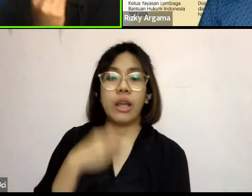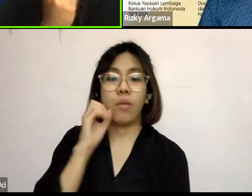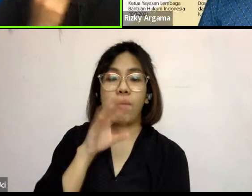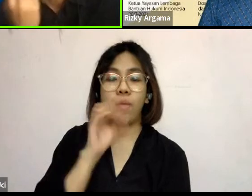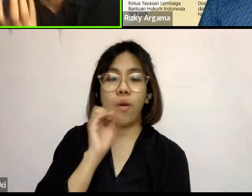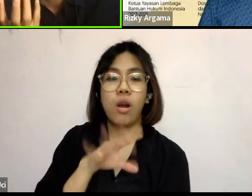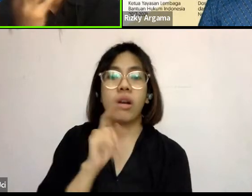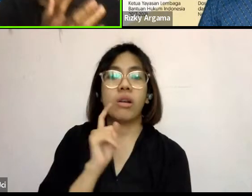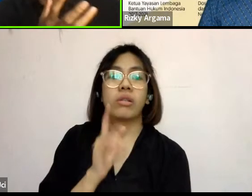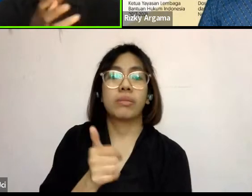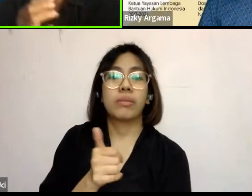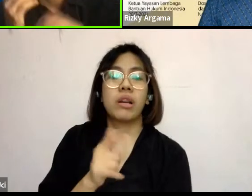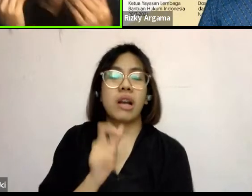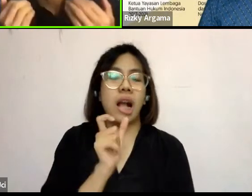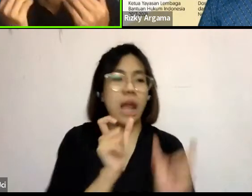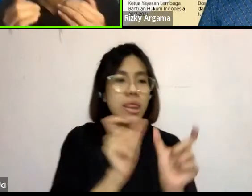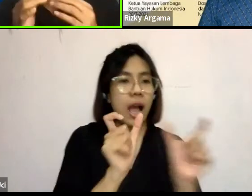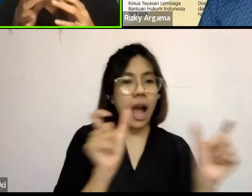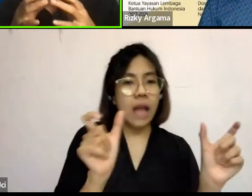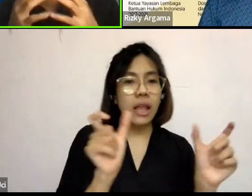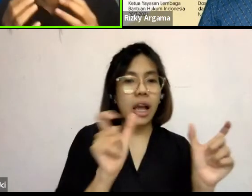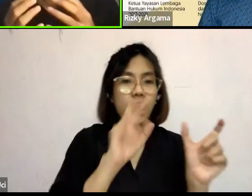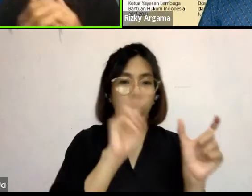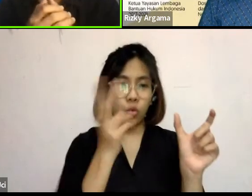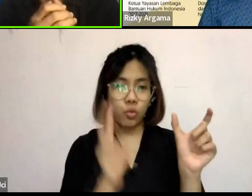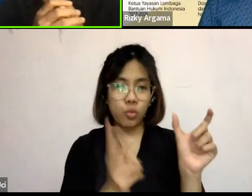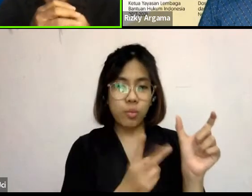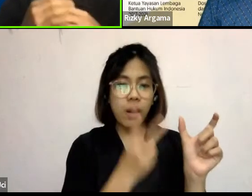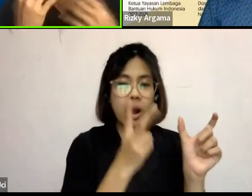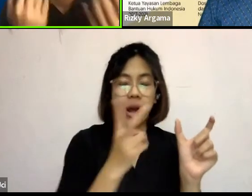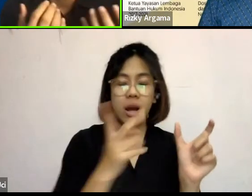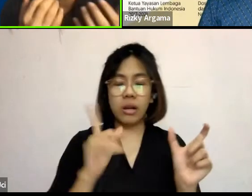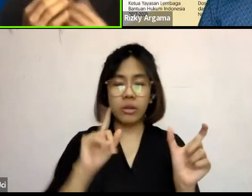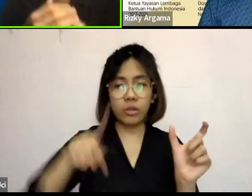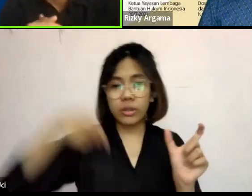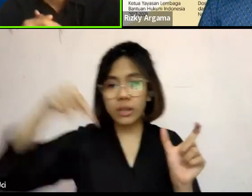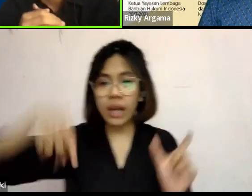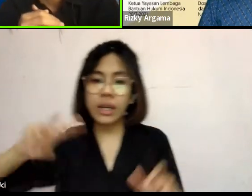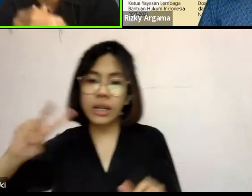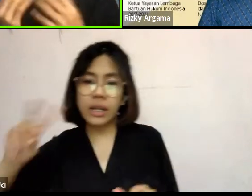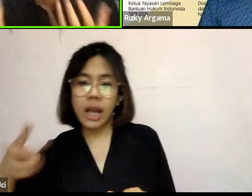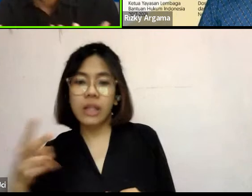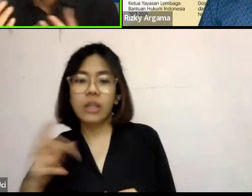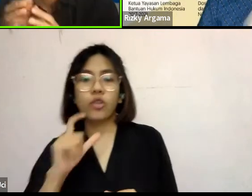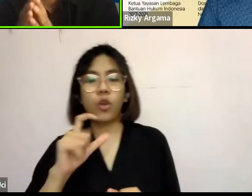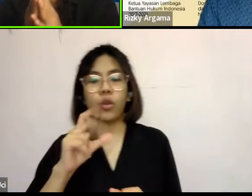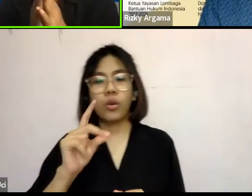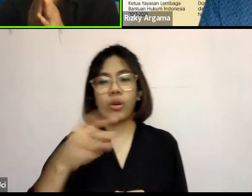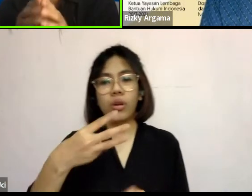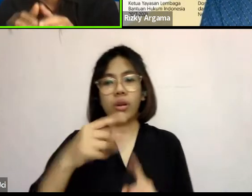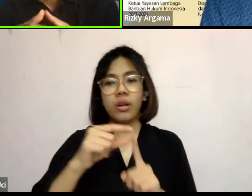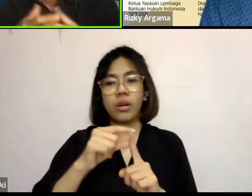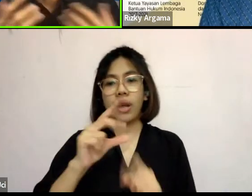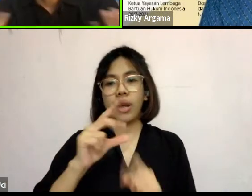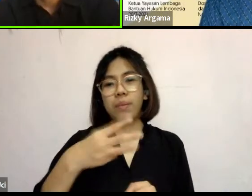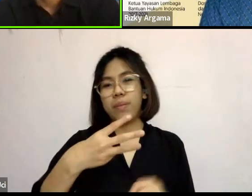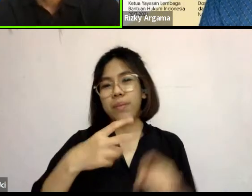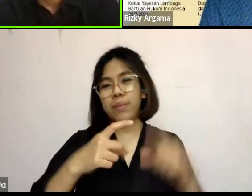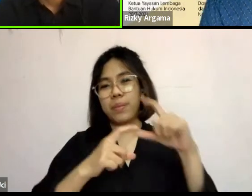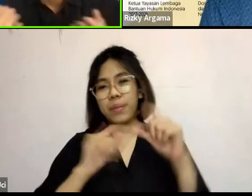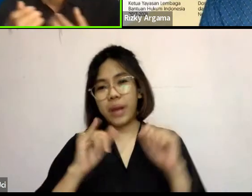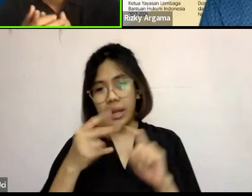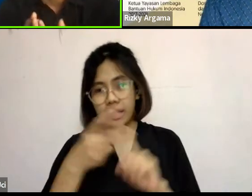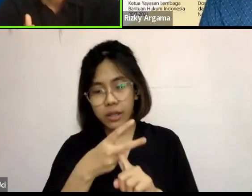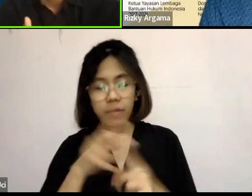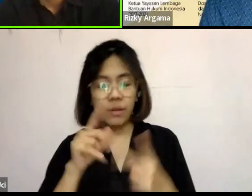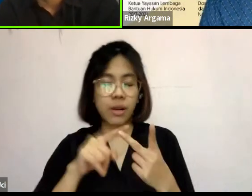soal penafsiran beberapa kata yang sampai saat ini digunakan untuk misalnya merepresi atau kemudian membatasi tiga kemudian ma